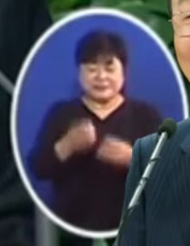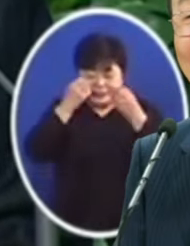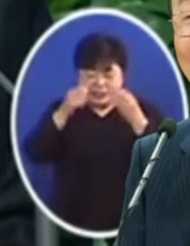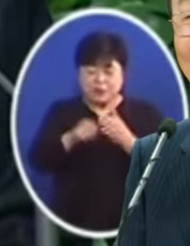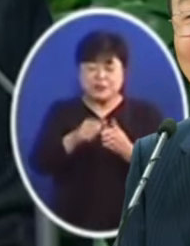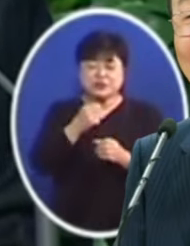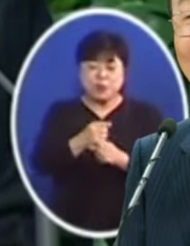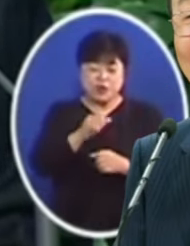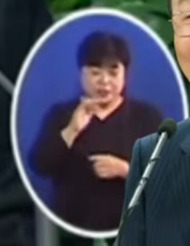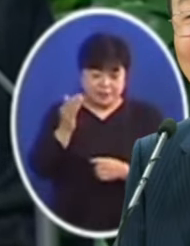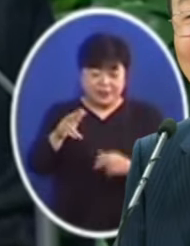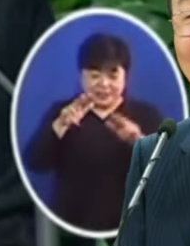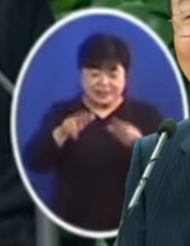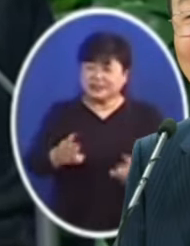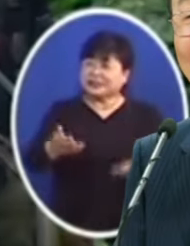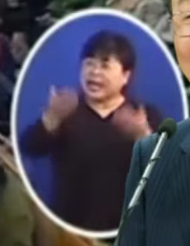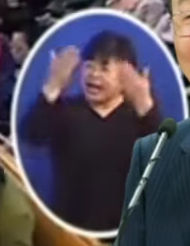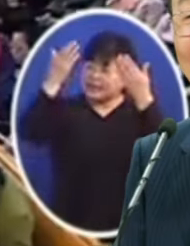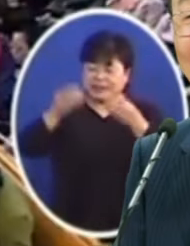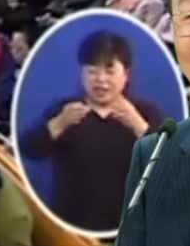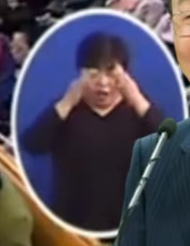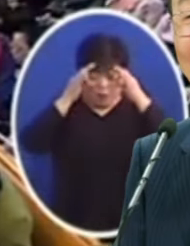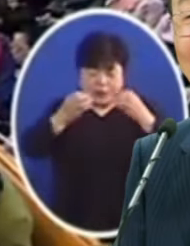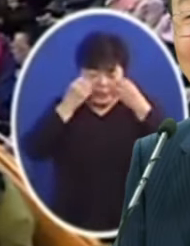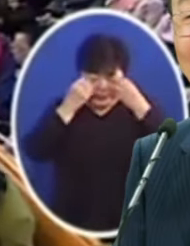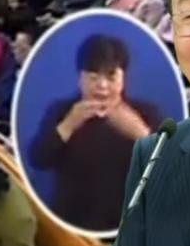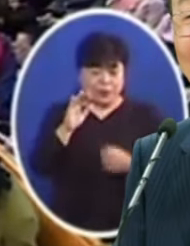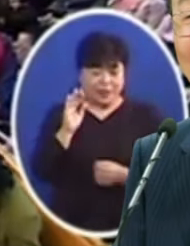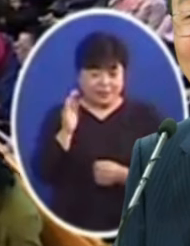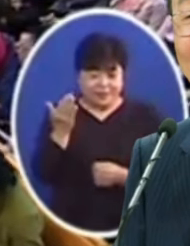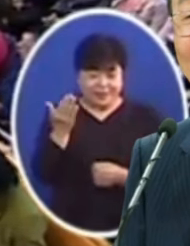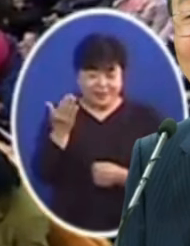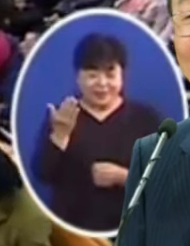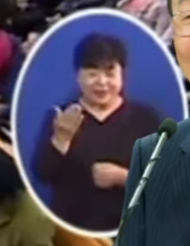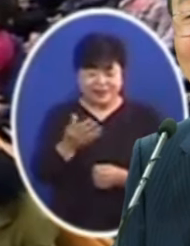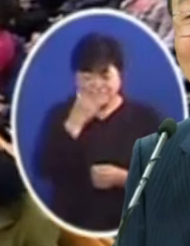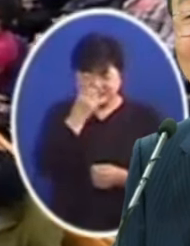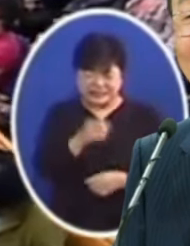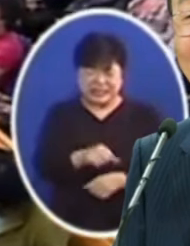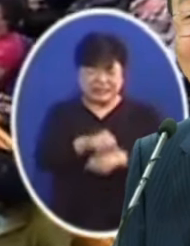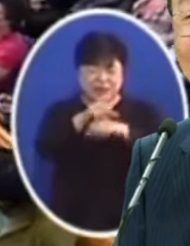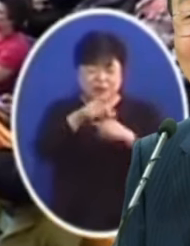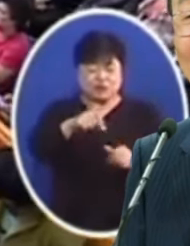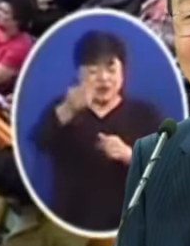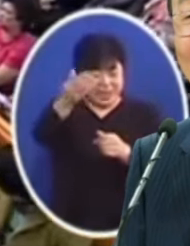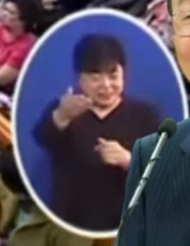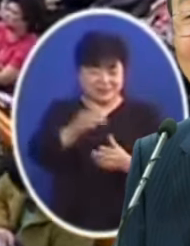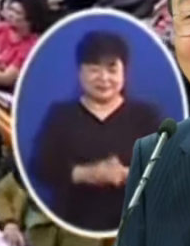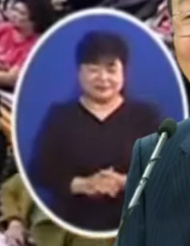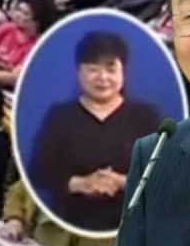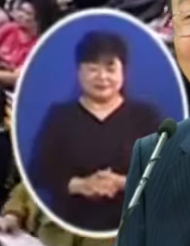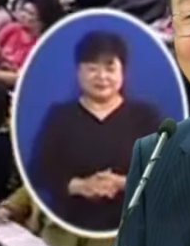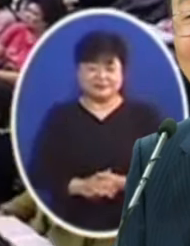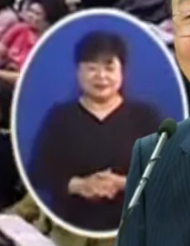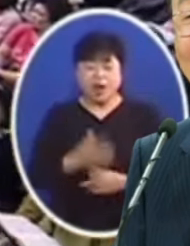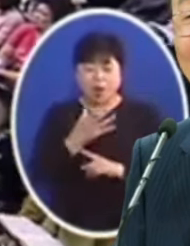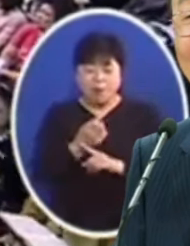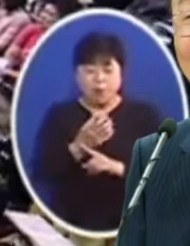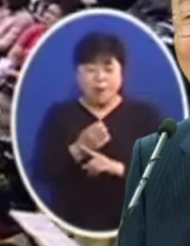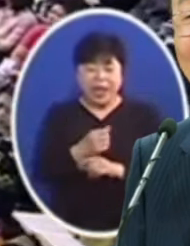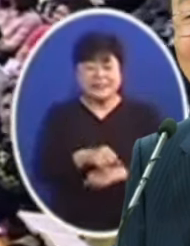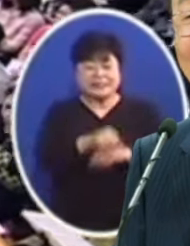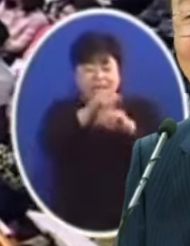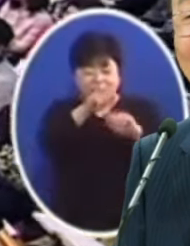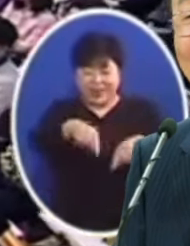새로운 피조물이라. 이전 것은 지나갔으니 보라 새것이 되었도다. 쓰레기 때문에서 건져 나와서 보배